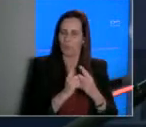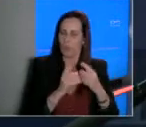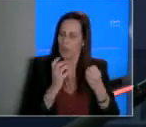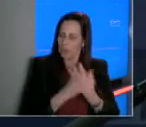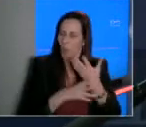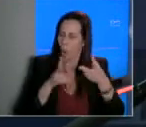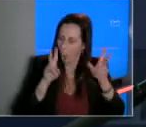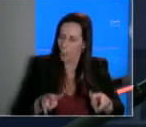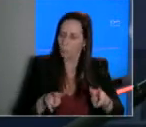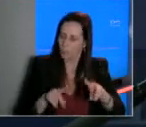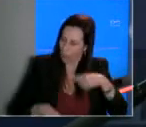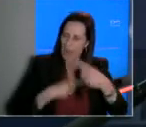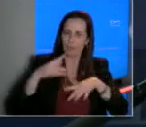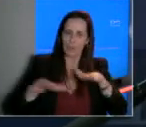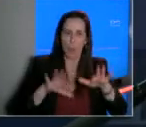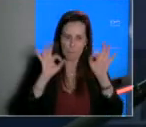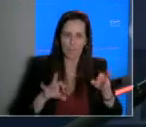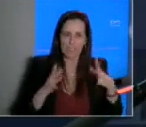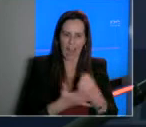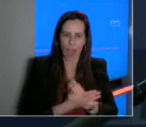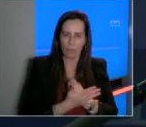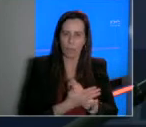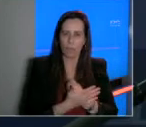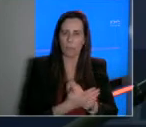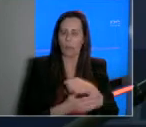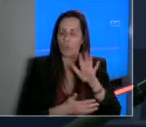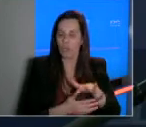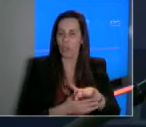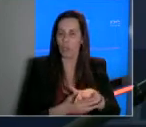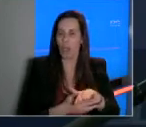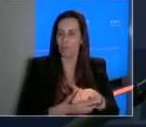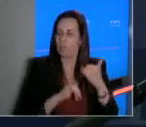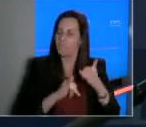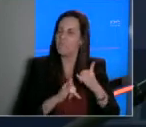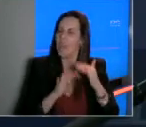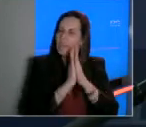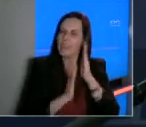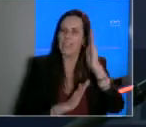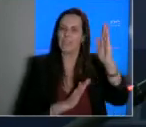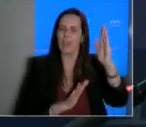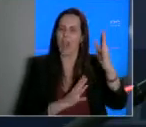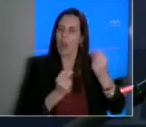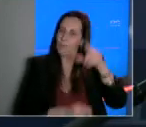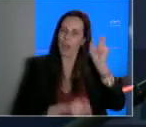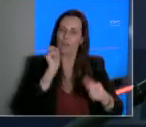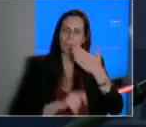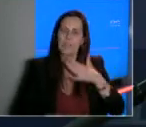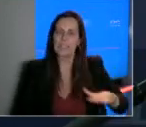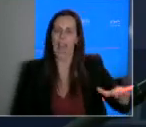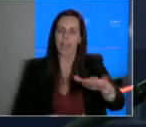באמת אלטרנטיבה שלטונית במלוא מובן המילה, שגם הפיכה רוח לתקווה ושינוי בקרב רבים מאזרחי